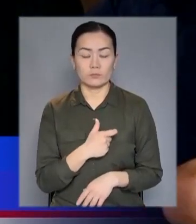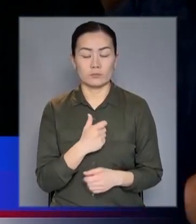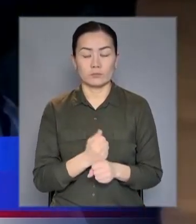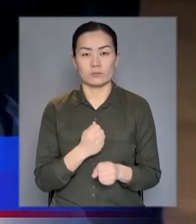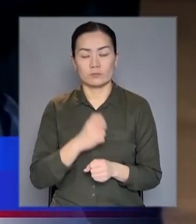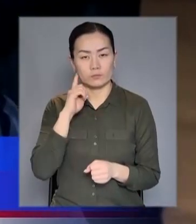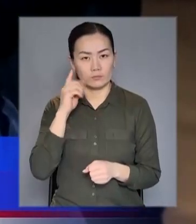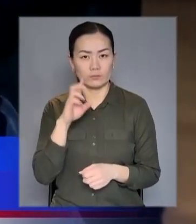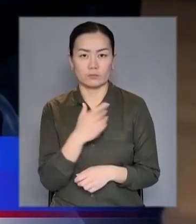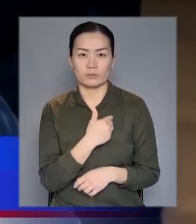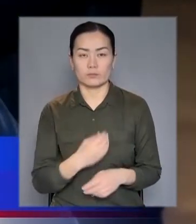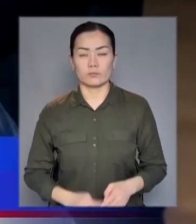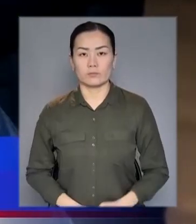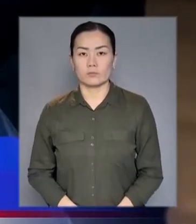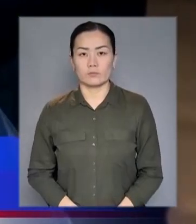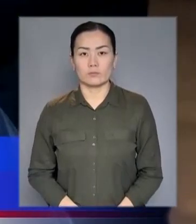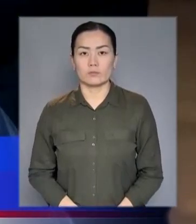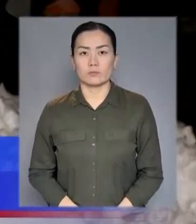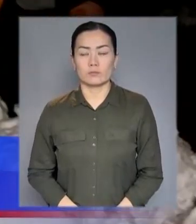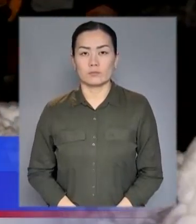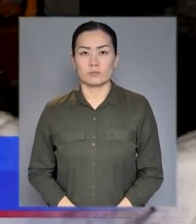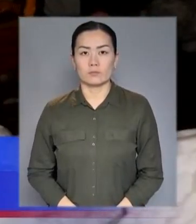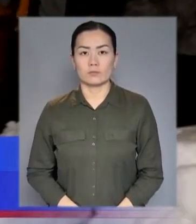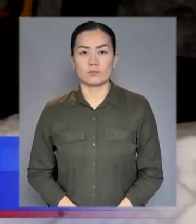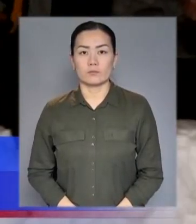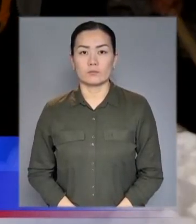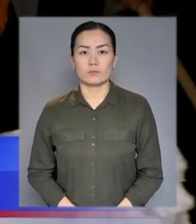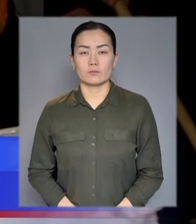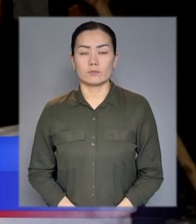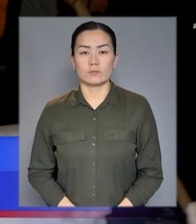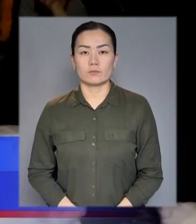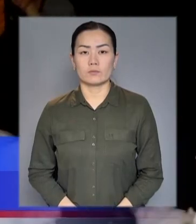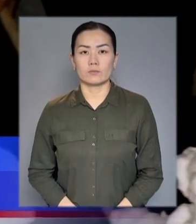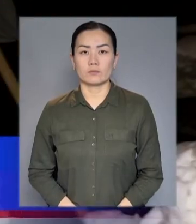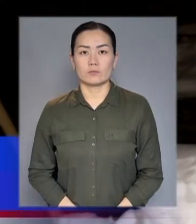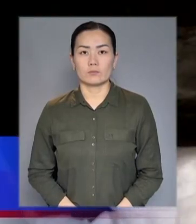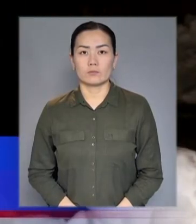естір құлақ қол қусырып қалама деп қорқады. Нұржол Жақсылық Қуанышбек Бергенұлы, жаңалық қызметі.